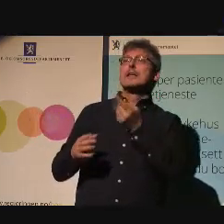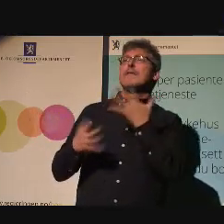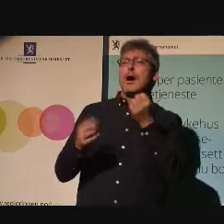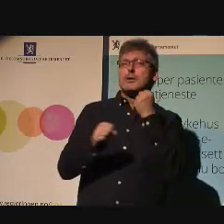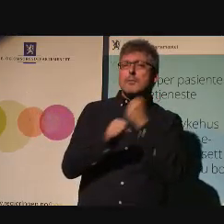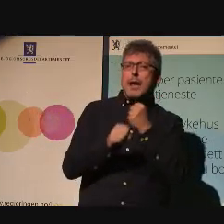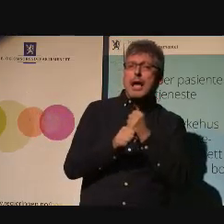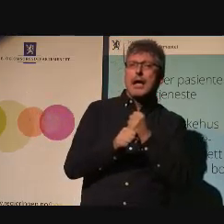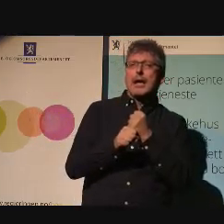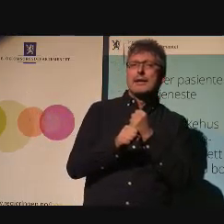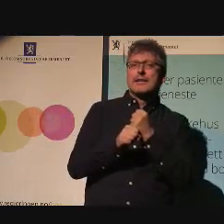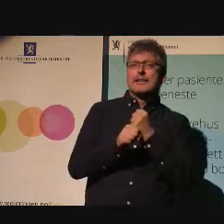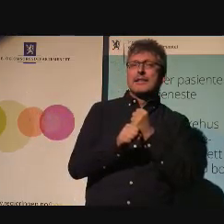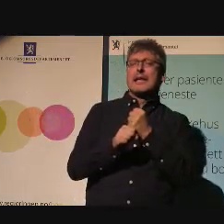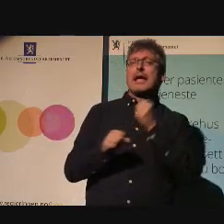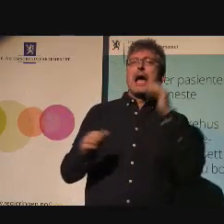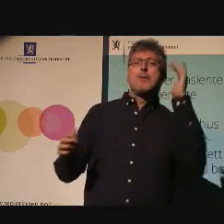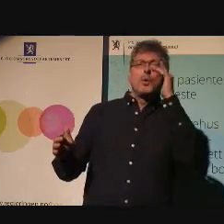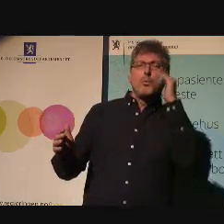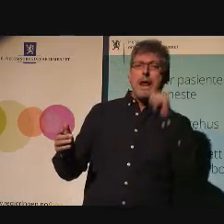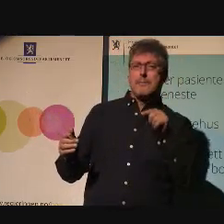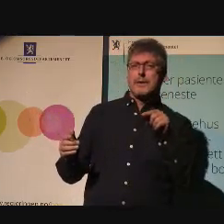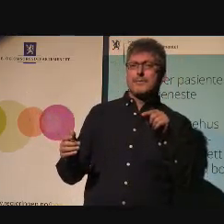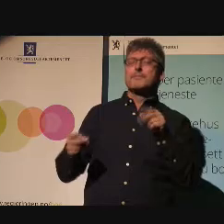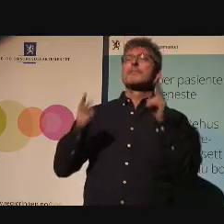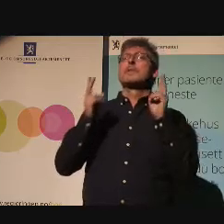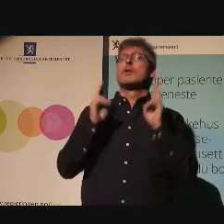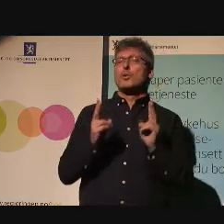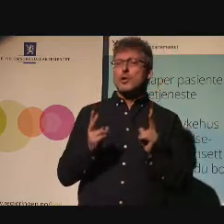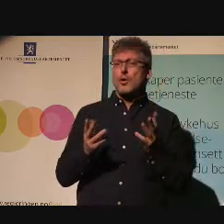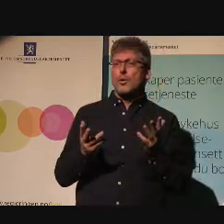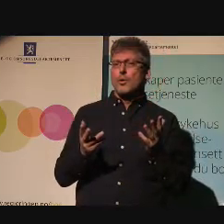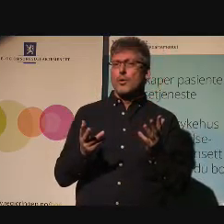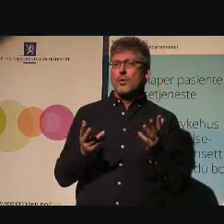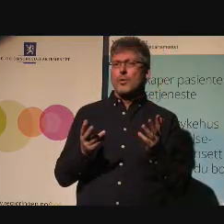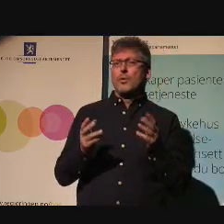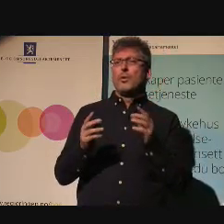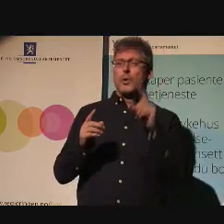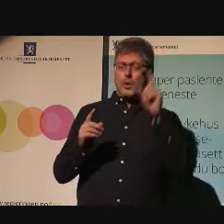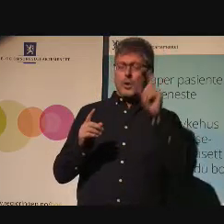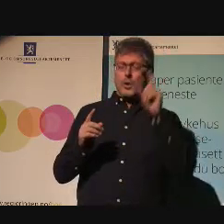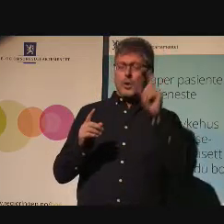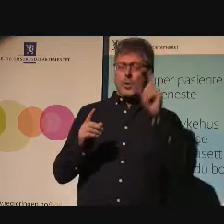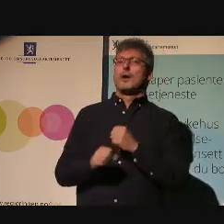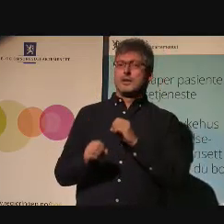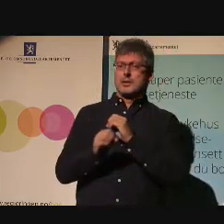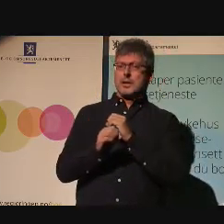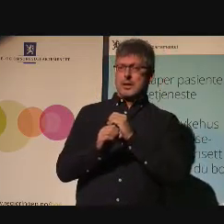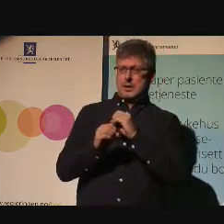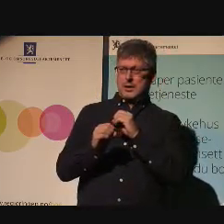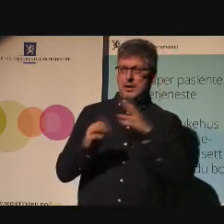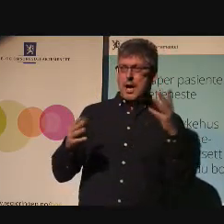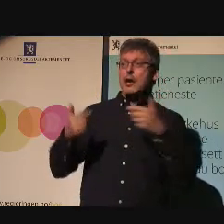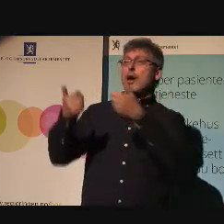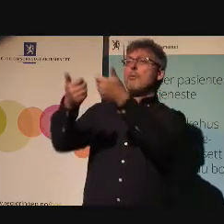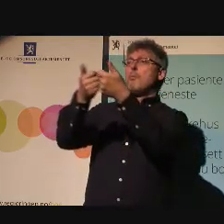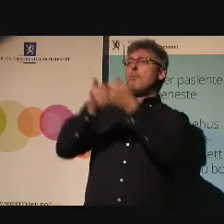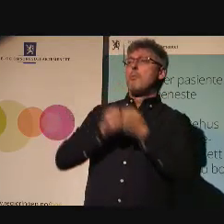egentlige problemet, men også å være i stand til faktisk da å motta den